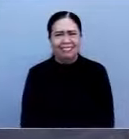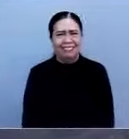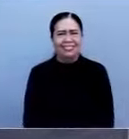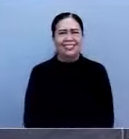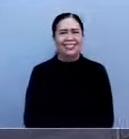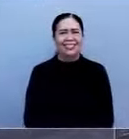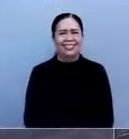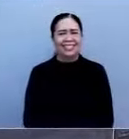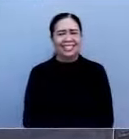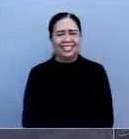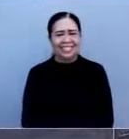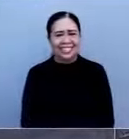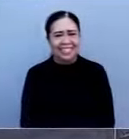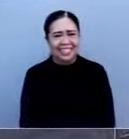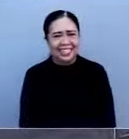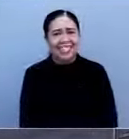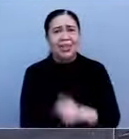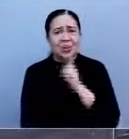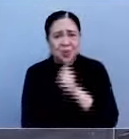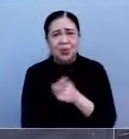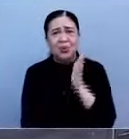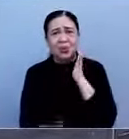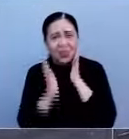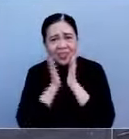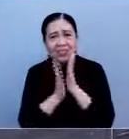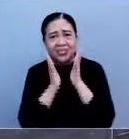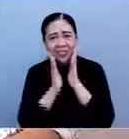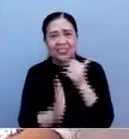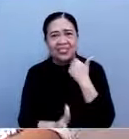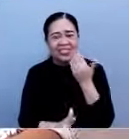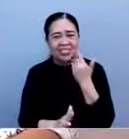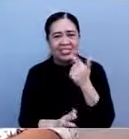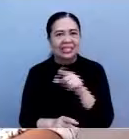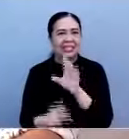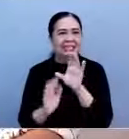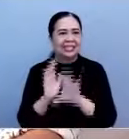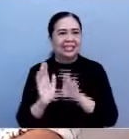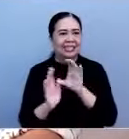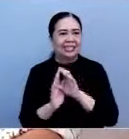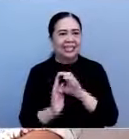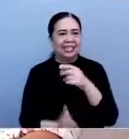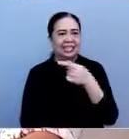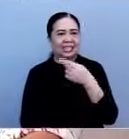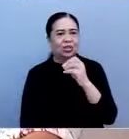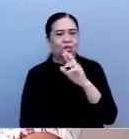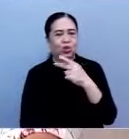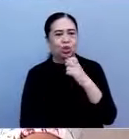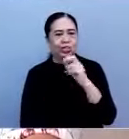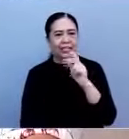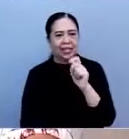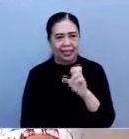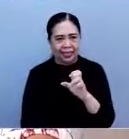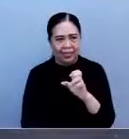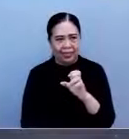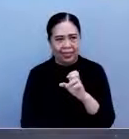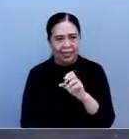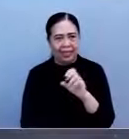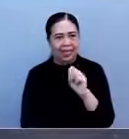performance? May Instagram na yun. May sumisigat siyang karakter si Georgette. Sino ba si Georgette? Saka sino daw si Sir